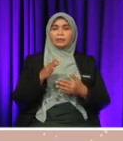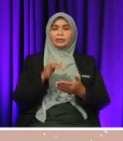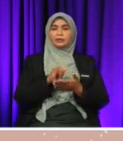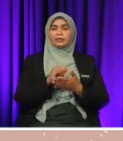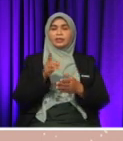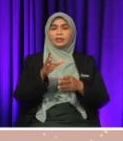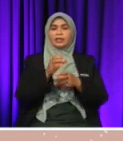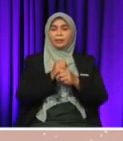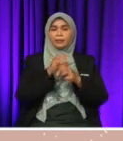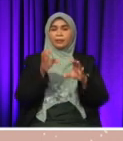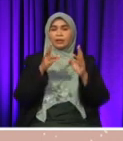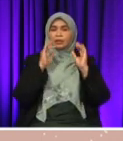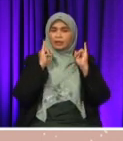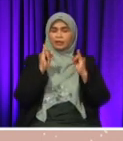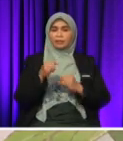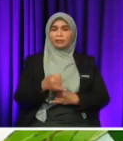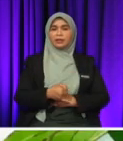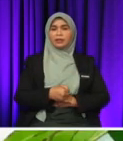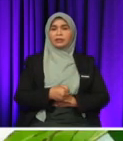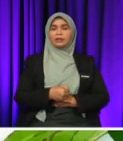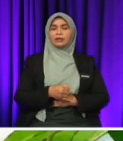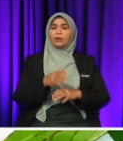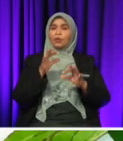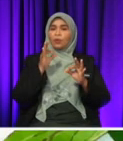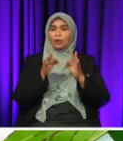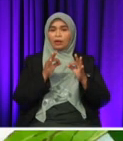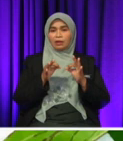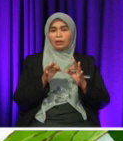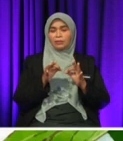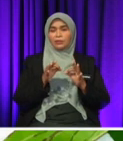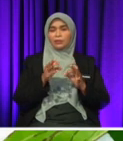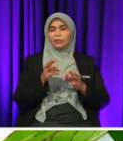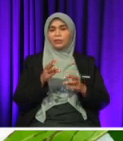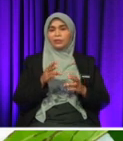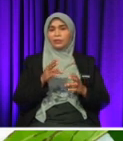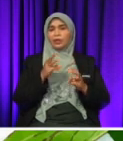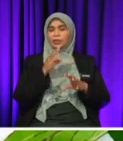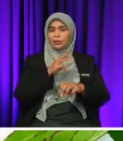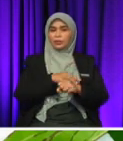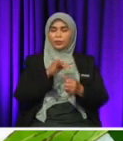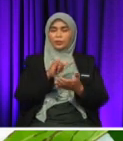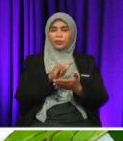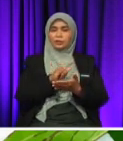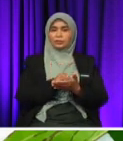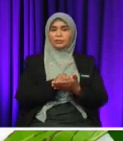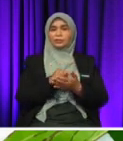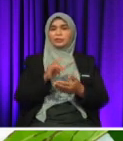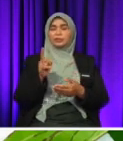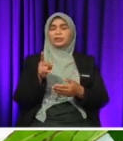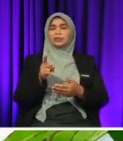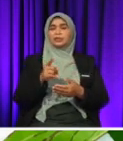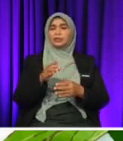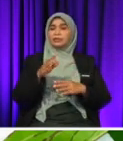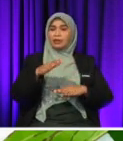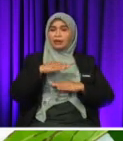melaksanakan rutin ibadah Walaupun waktu beliau koma itu dia boleh lagi melakukan rutin ibadahnya walaupun